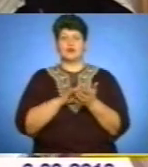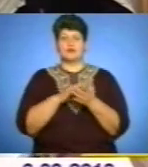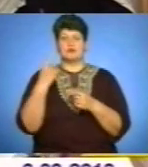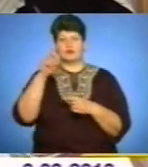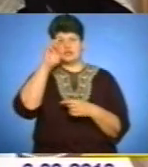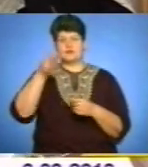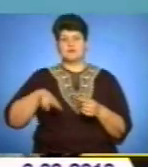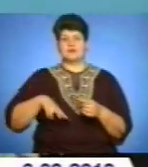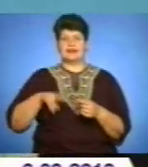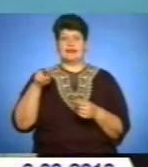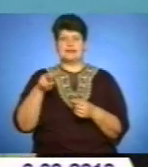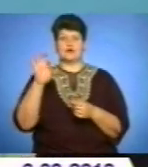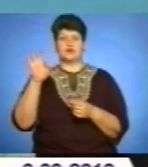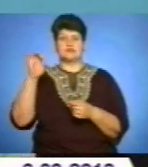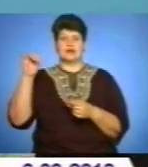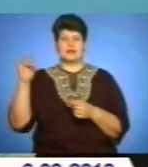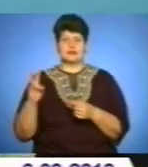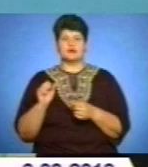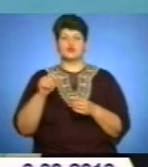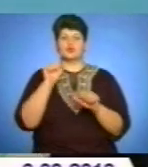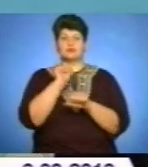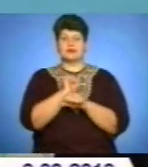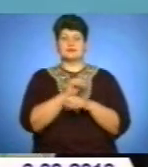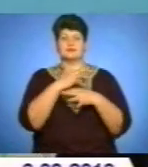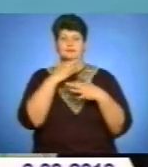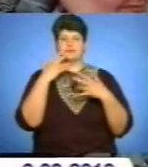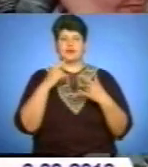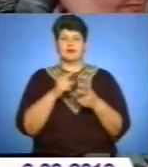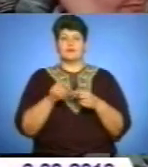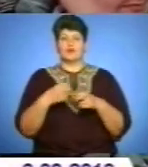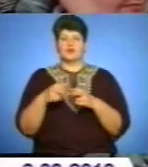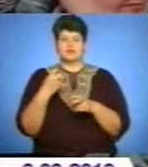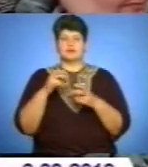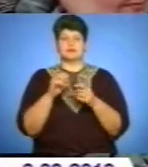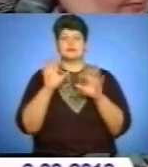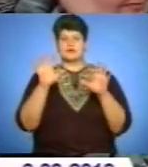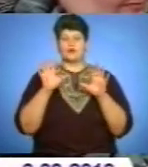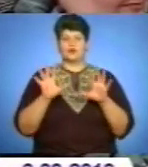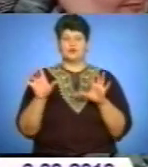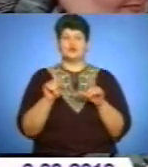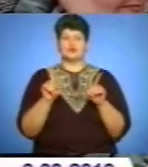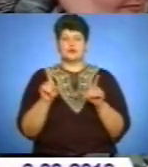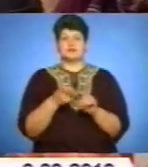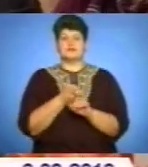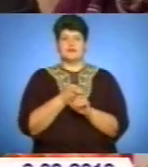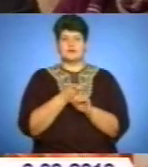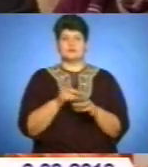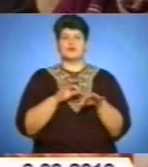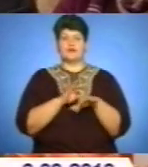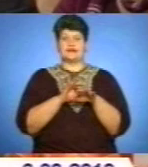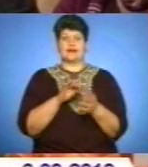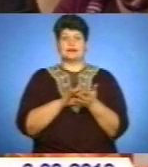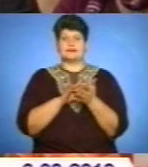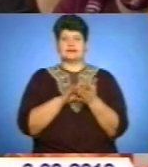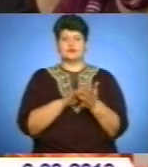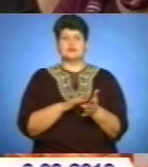державної адміністрації Леся Серетна зупинилася на низці порушень чинного законодавства, які передусім стосуються проведення екскурсій